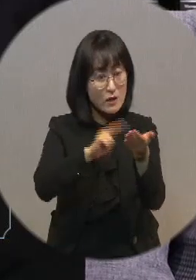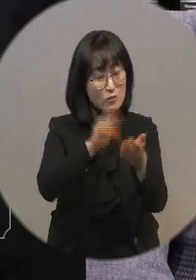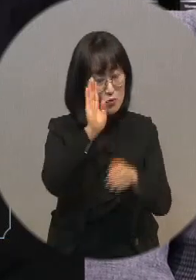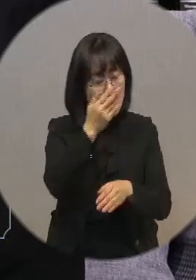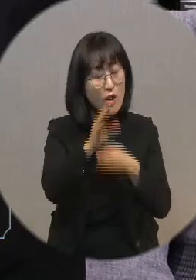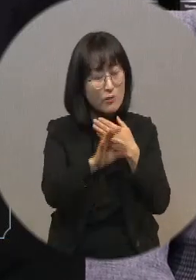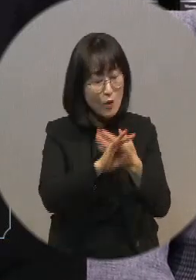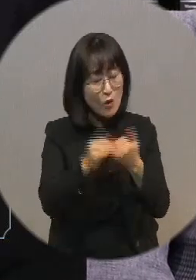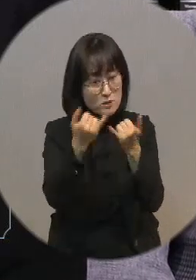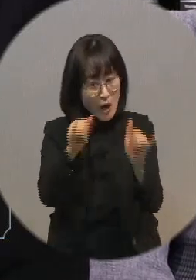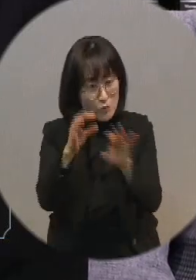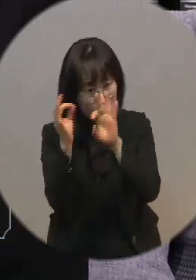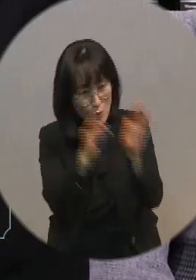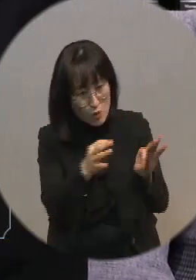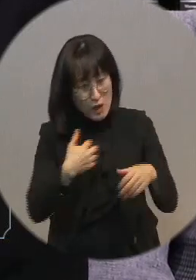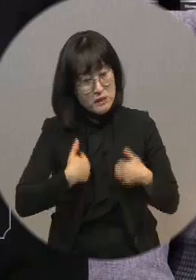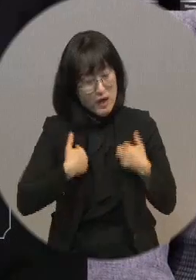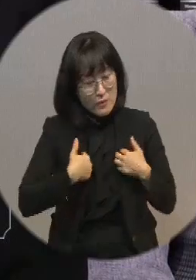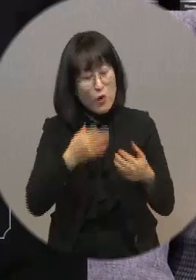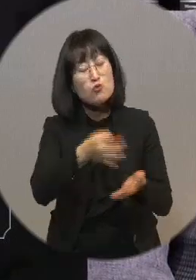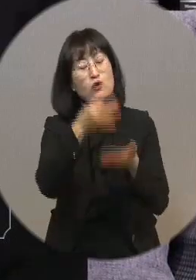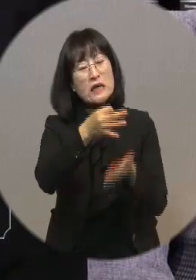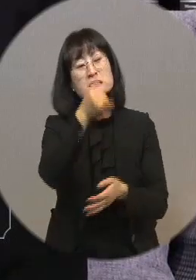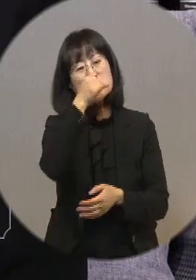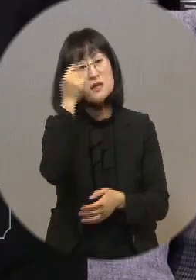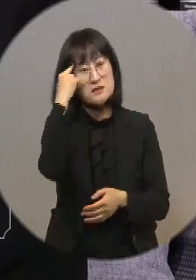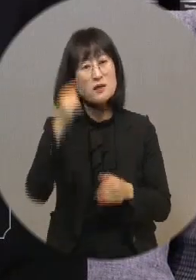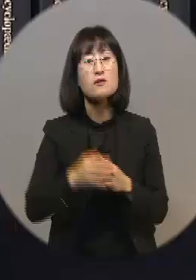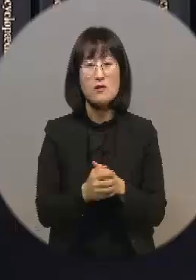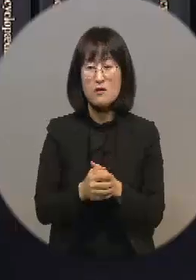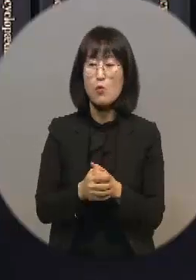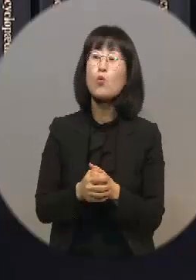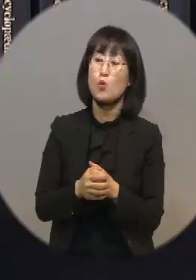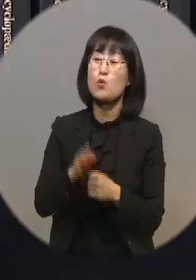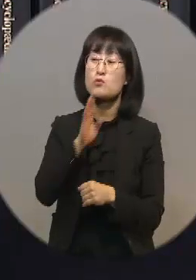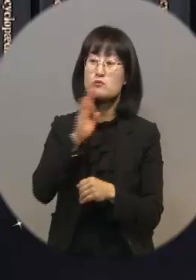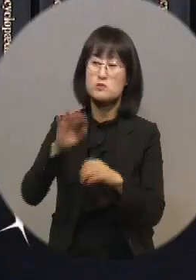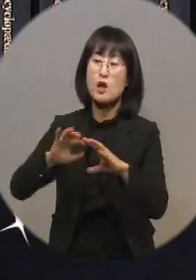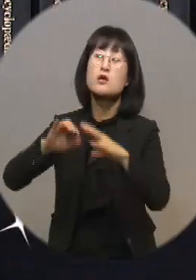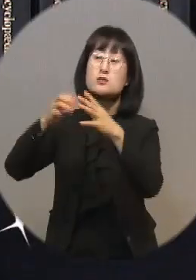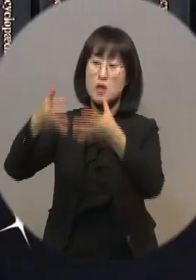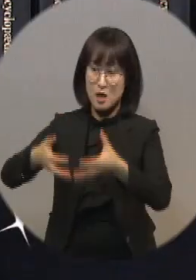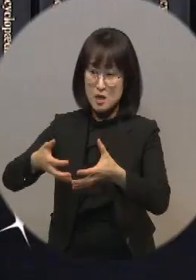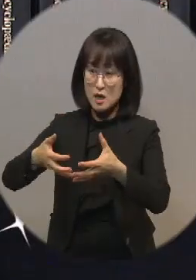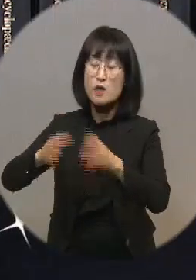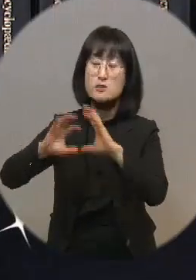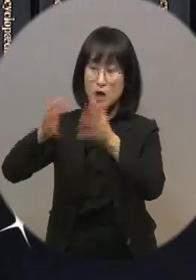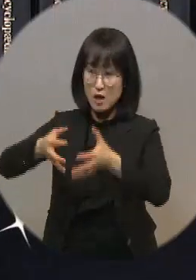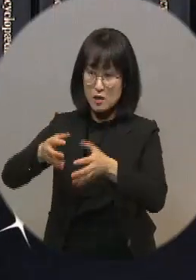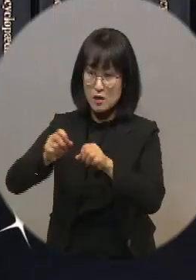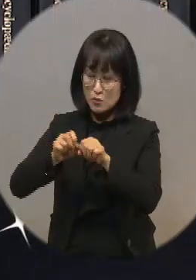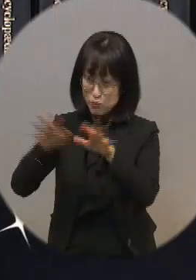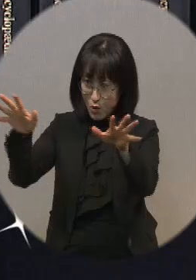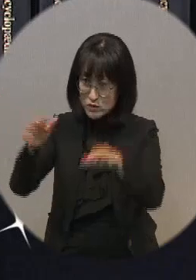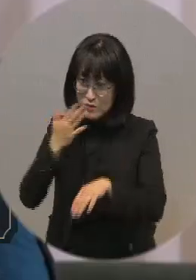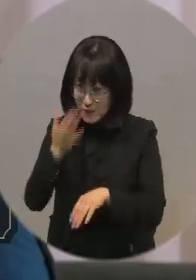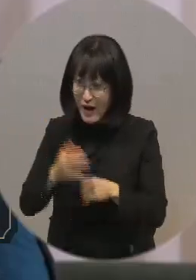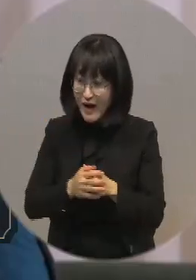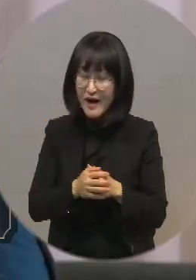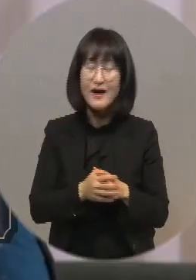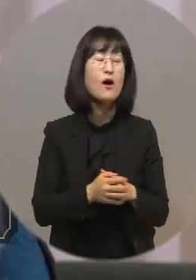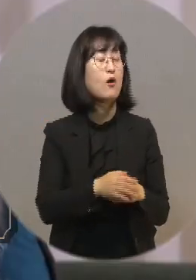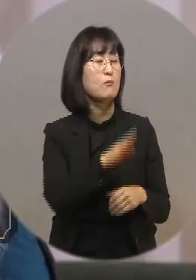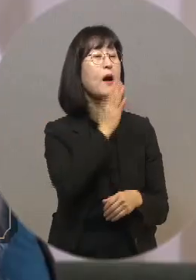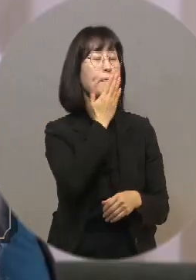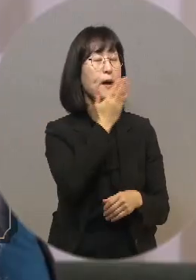예, 가치가 있고 재미를 줄 수도 있고 세계적으로 먹힐 수도 있을 것 같아요. 저는 가능성이 있다고 생각합니다. 당장이 아니더라도 그쵸.